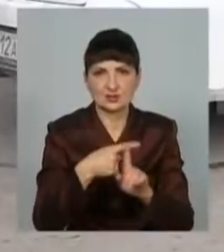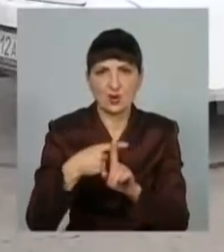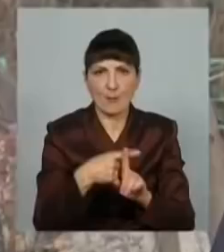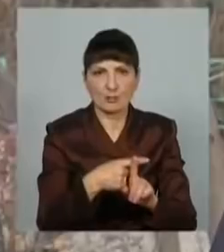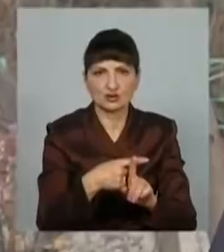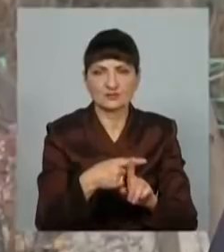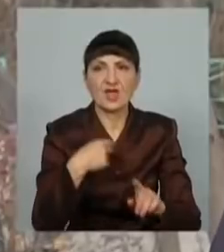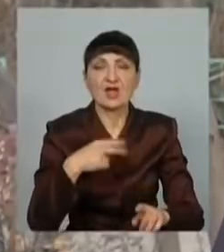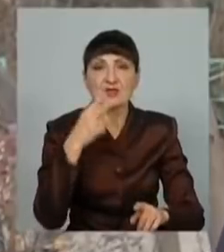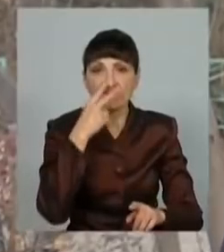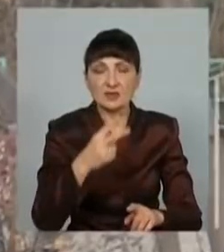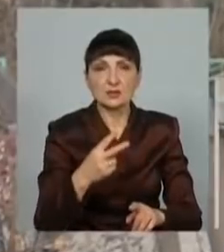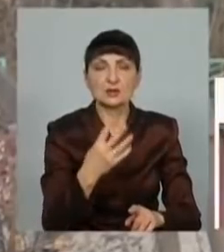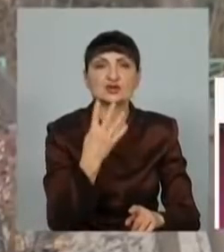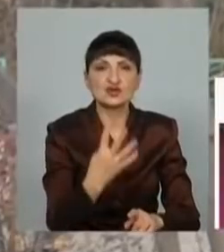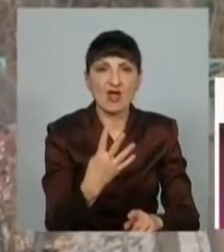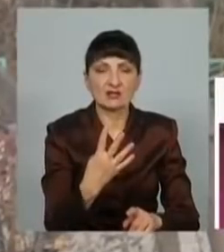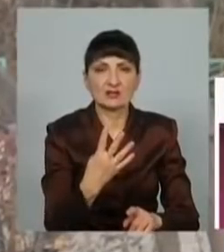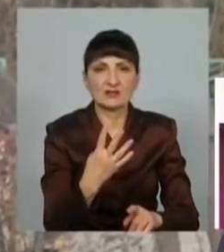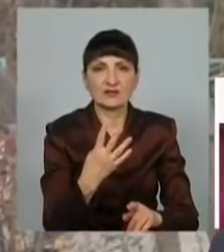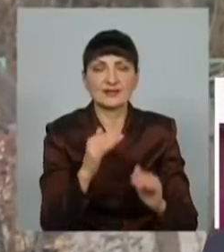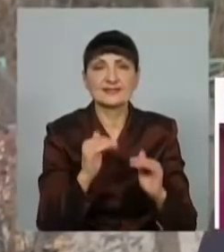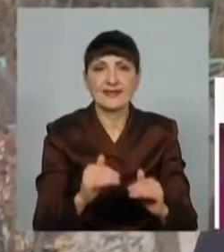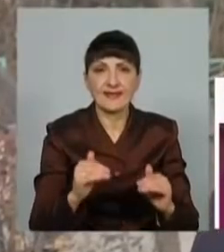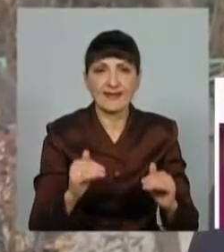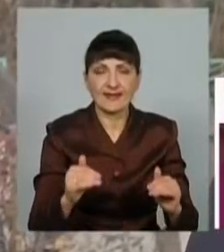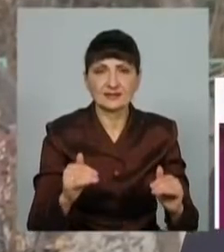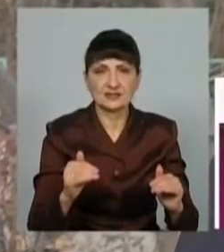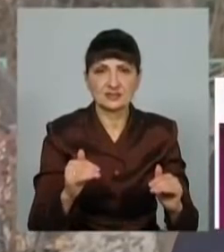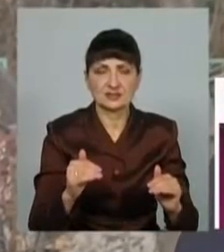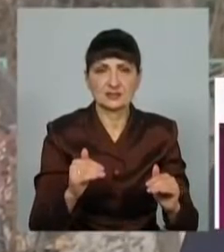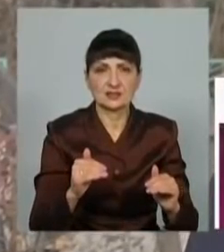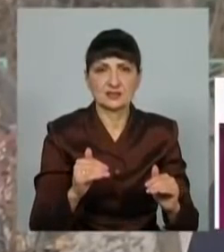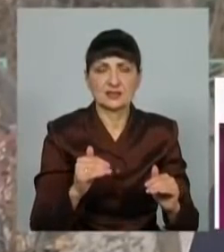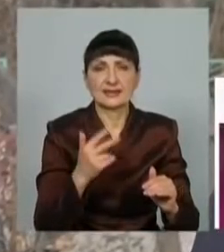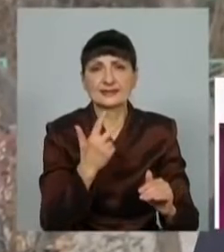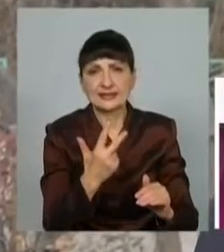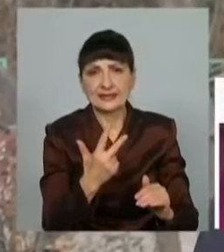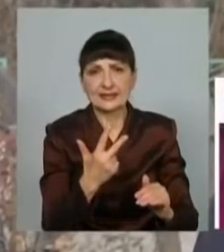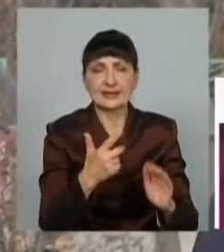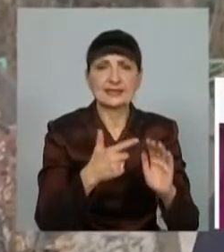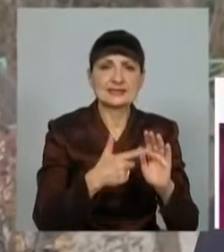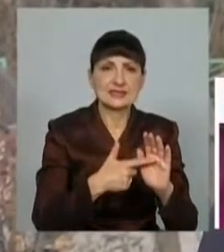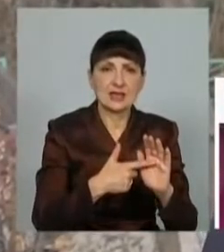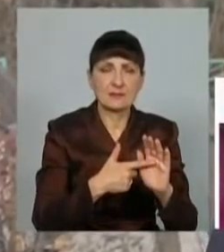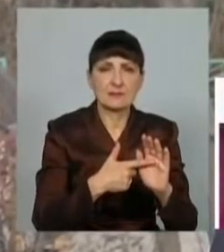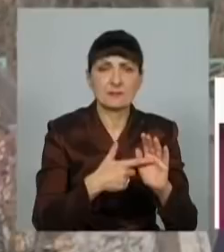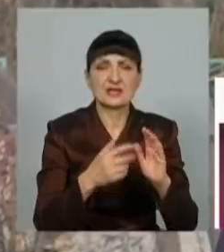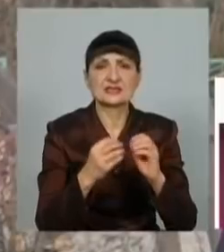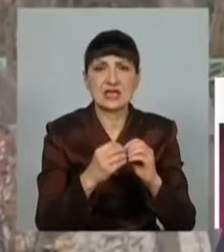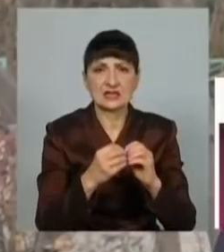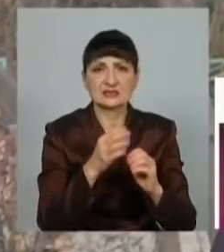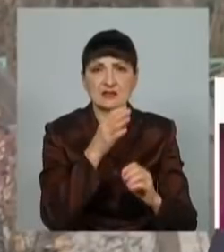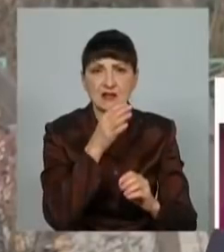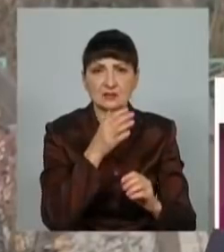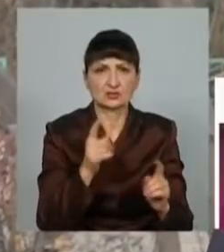там 4 трупа, там дети в основном в возрасте 3, 7, 10 лет,